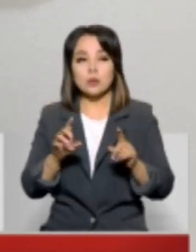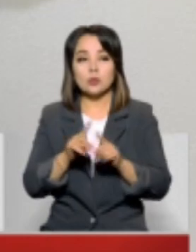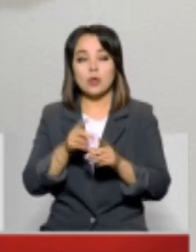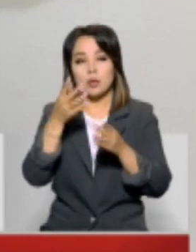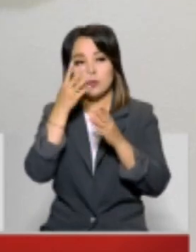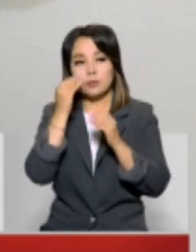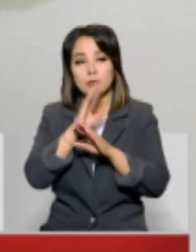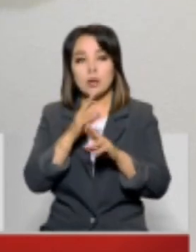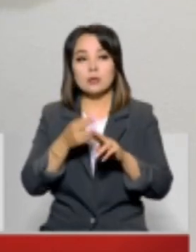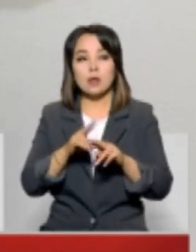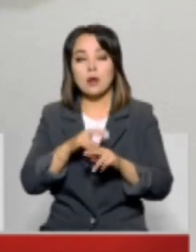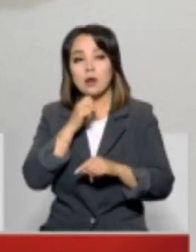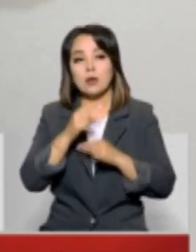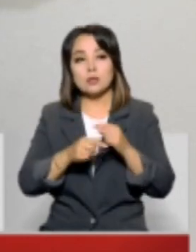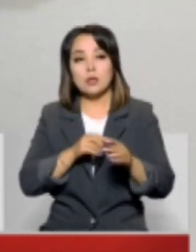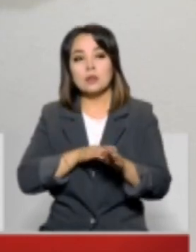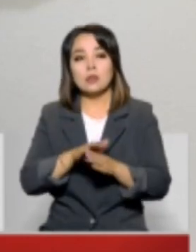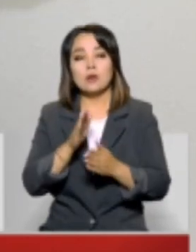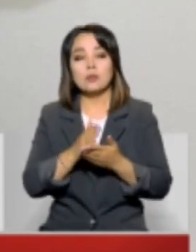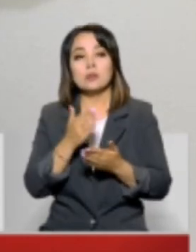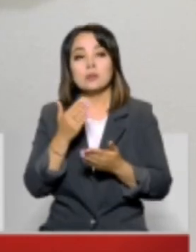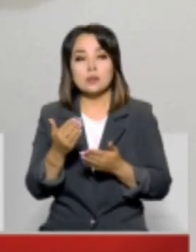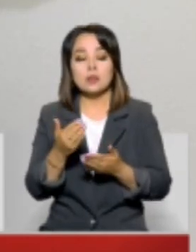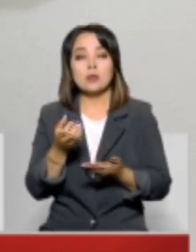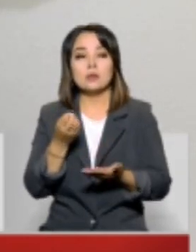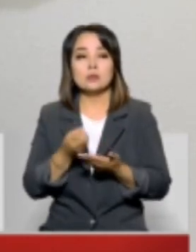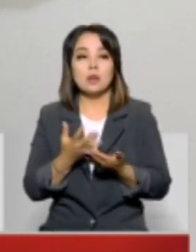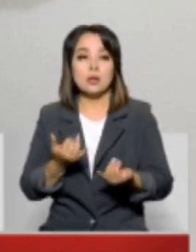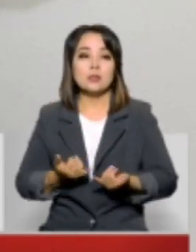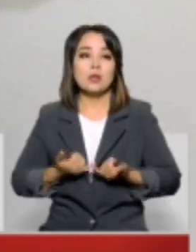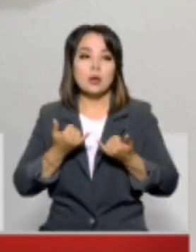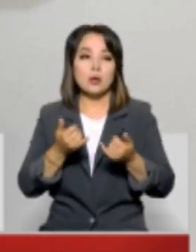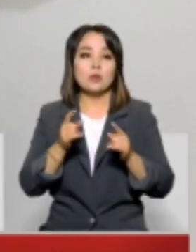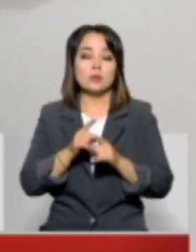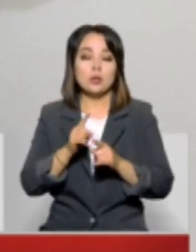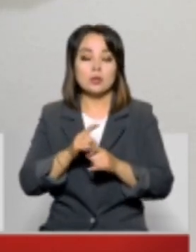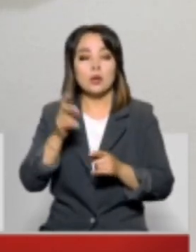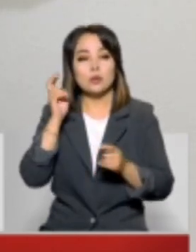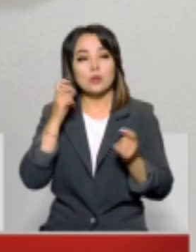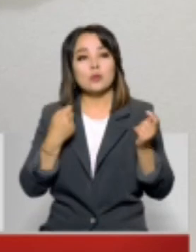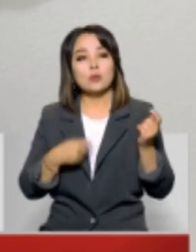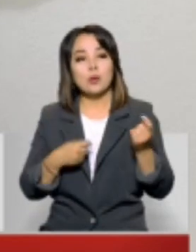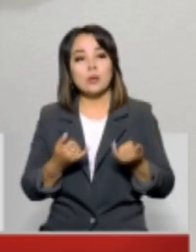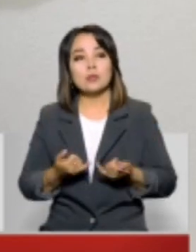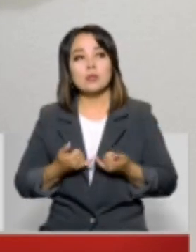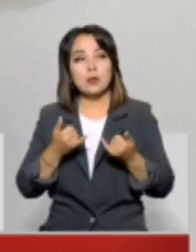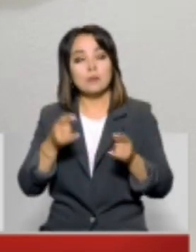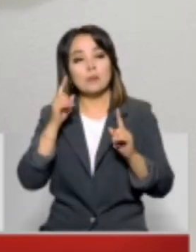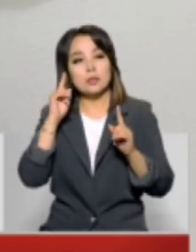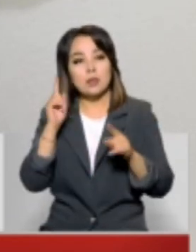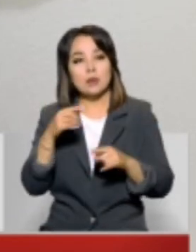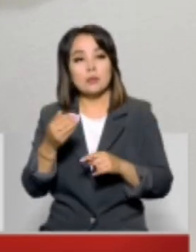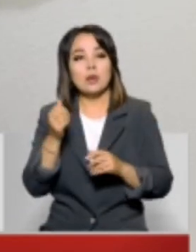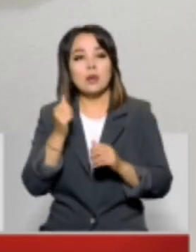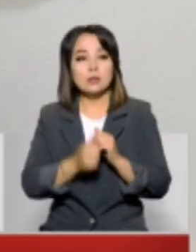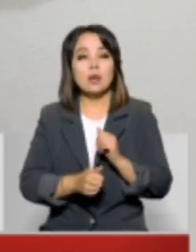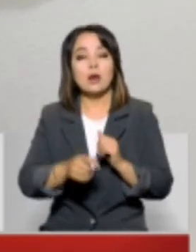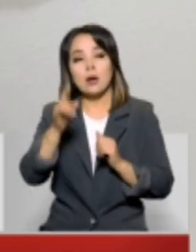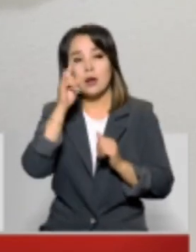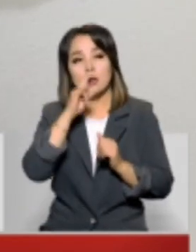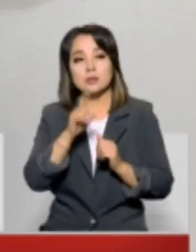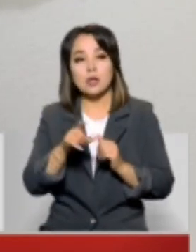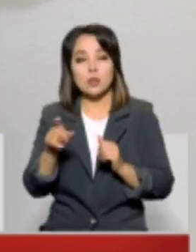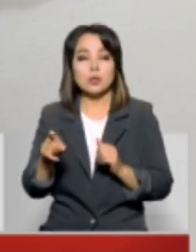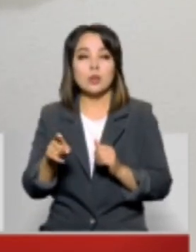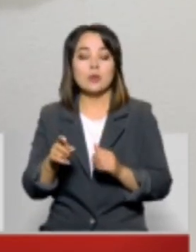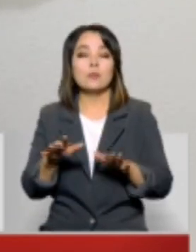ұмытпауы, біздің ата-бабаларымыздың қасиеттеп келе жатқан қара домбырасын біліп, әрбір қазақтың